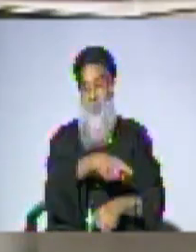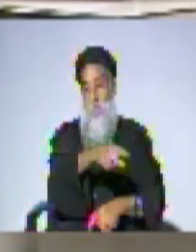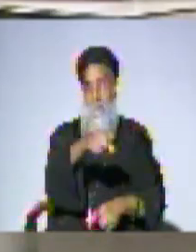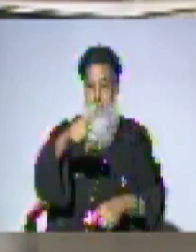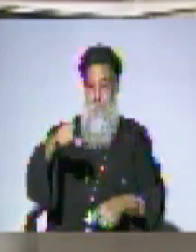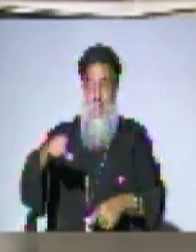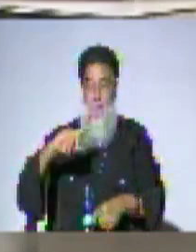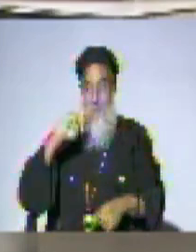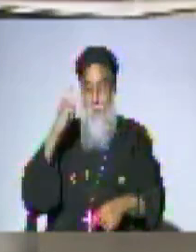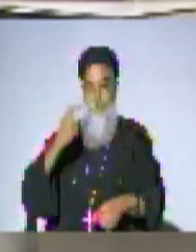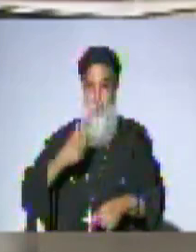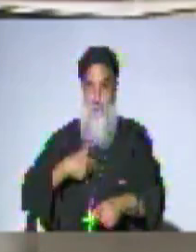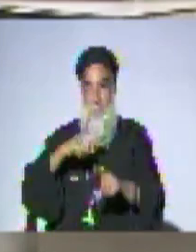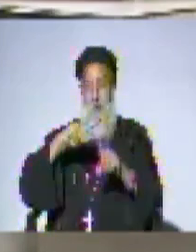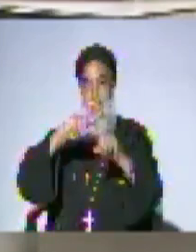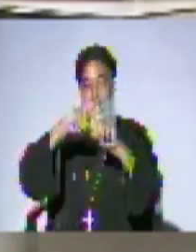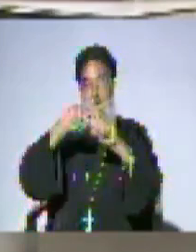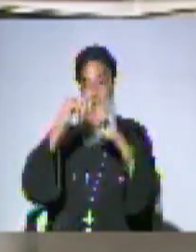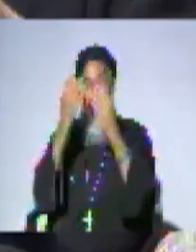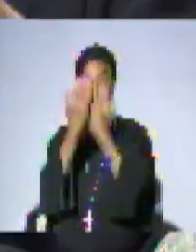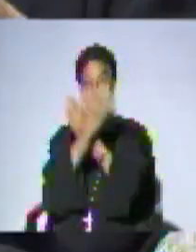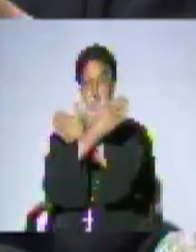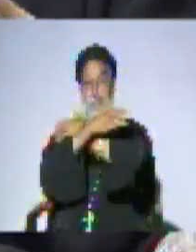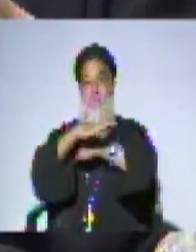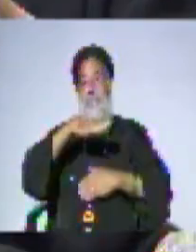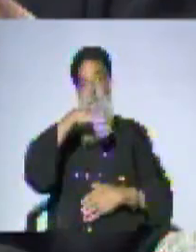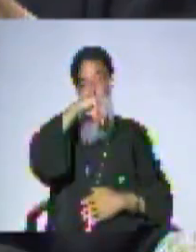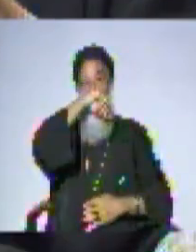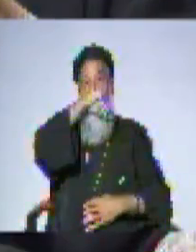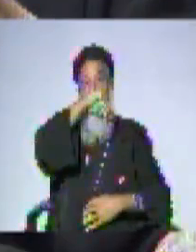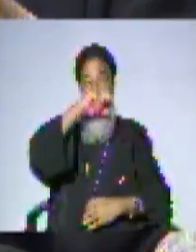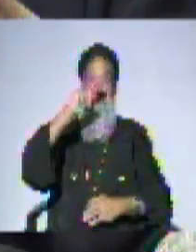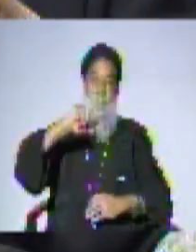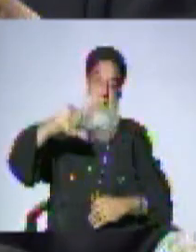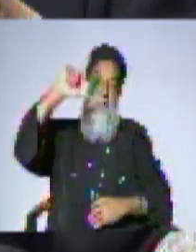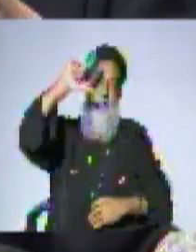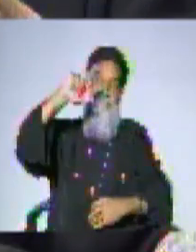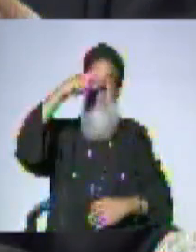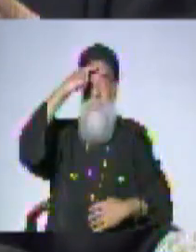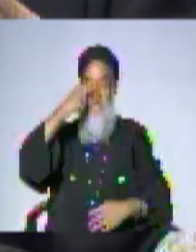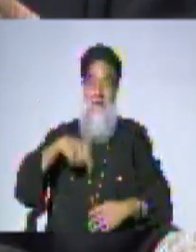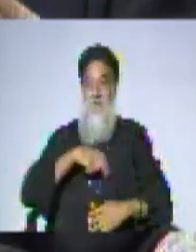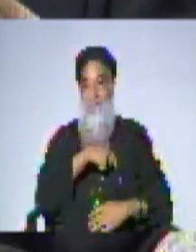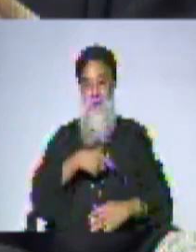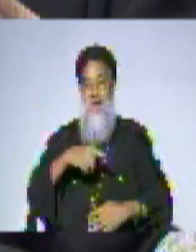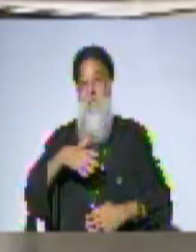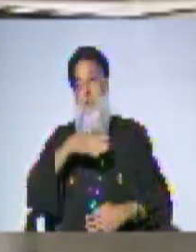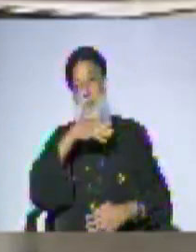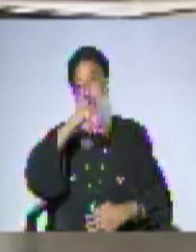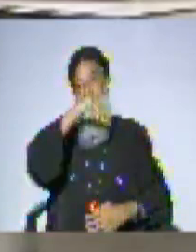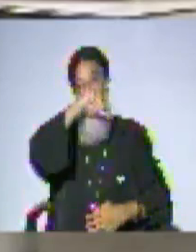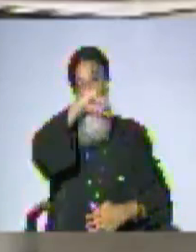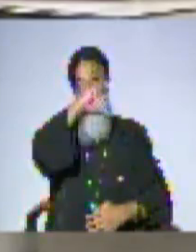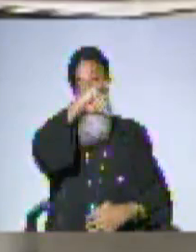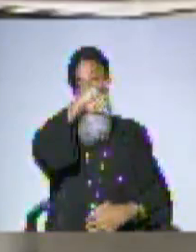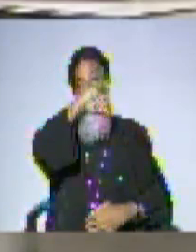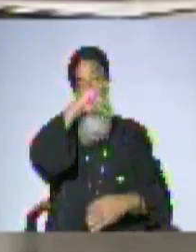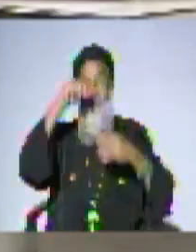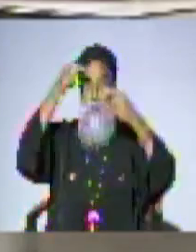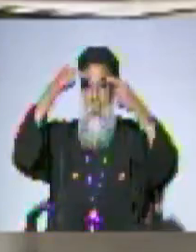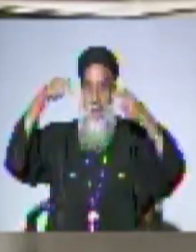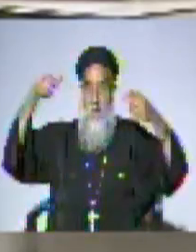قدم نفسه ذبيحة على الصليب، وكان هو الكاهن ورئيس الكهنة. هو الكاهن والذبيحة. فالكاهن أو